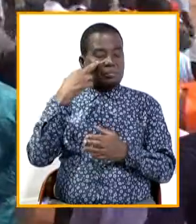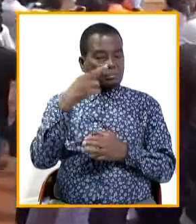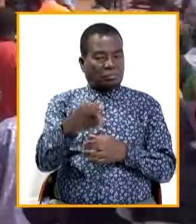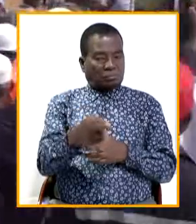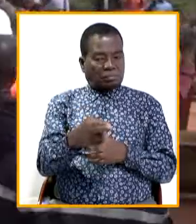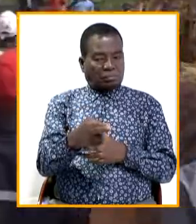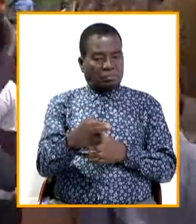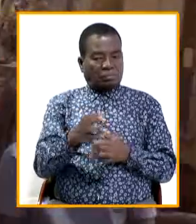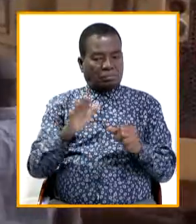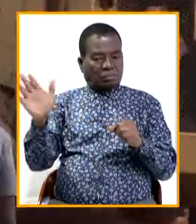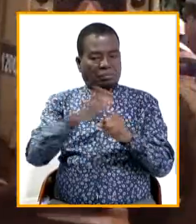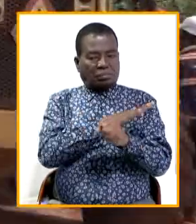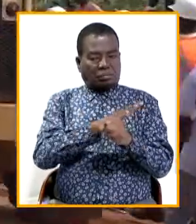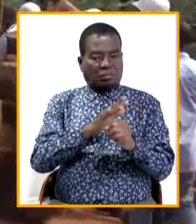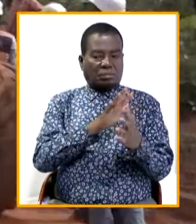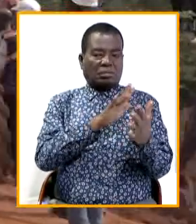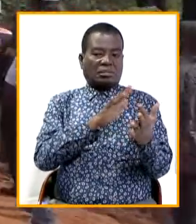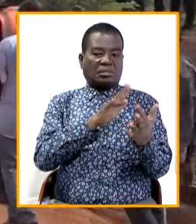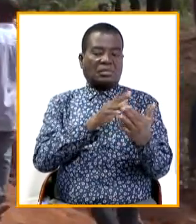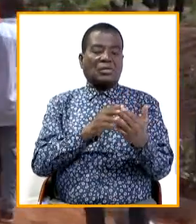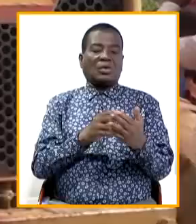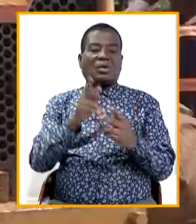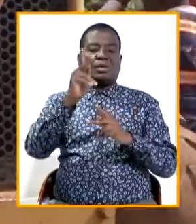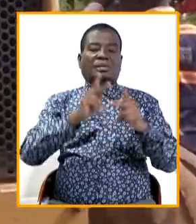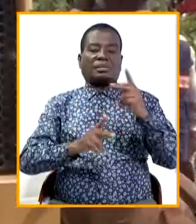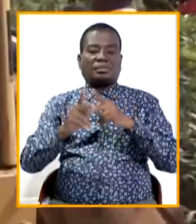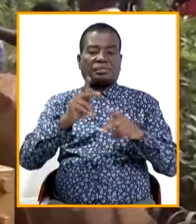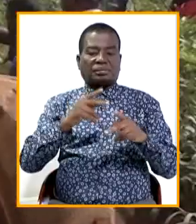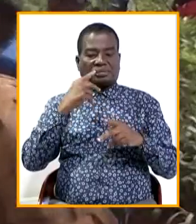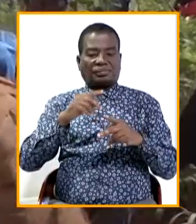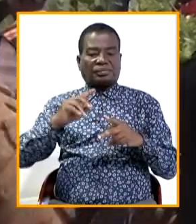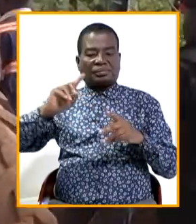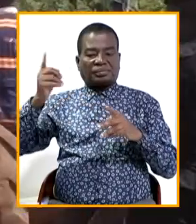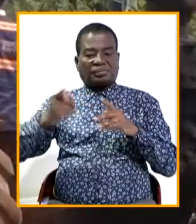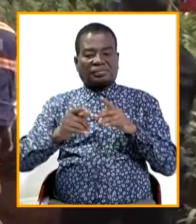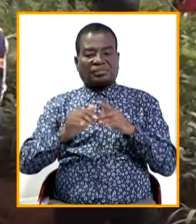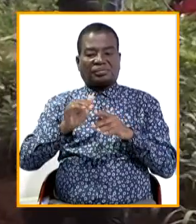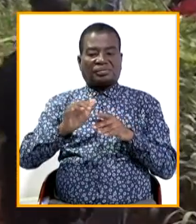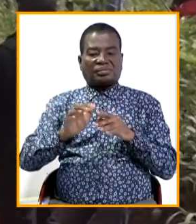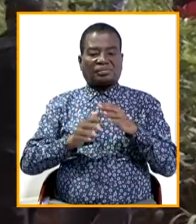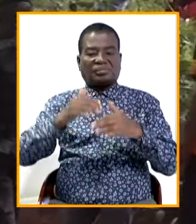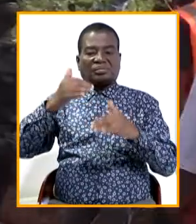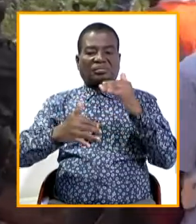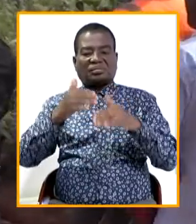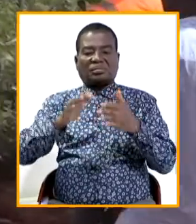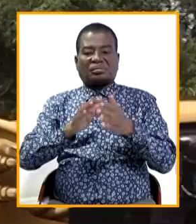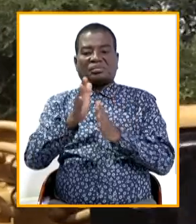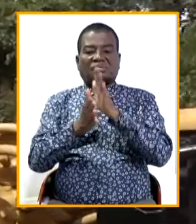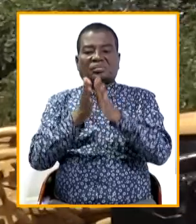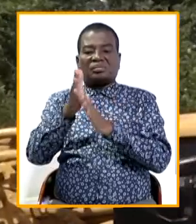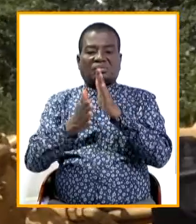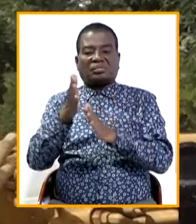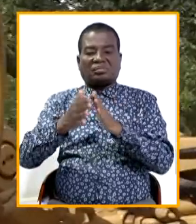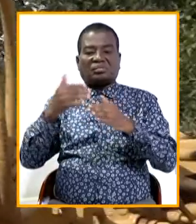plein espoir, les populations et puis les premiers mouvements des pelleteuses. Cet engin donne le coup